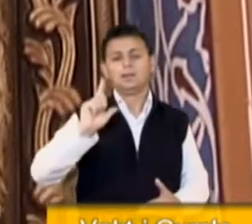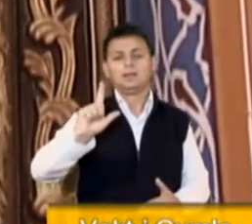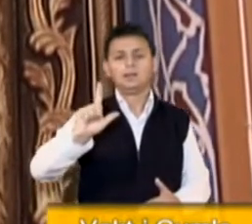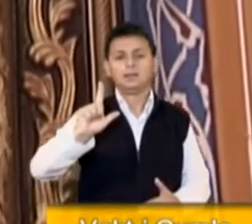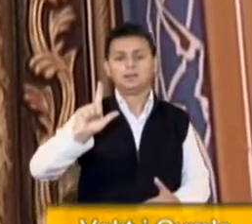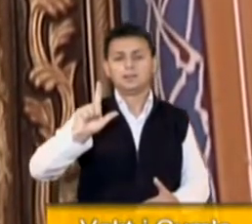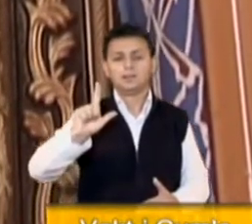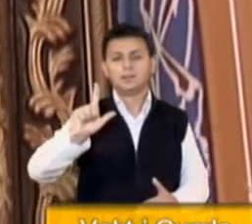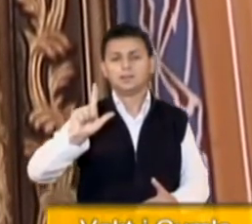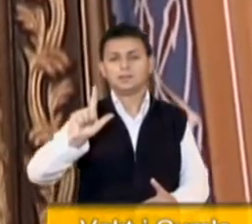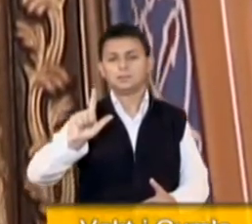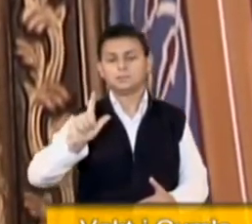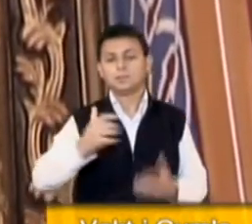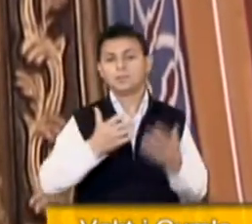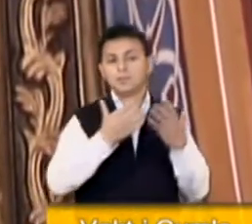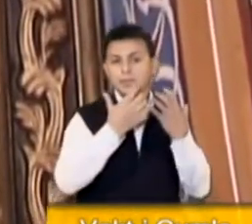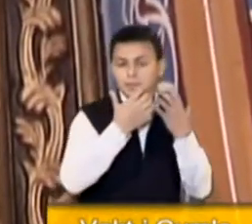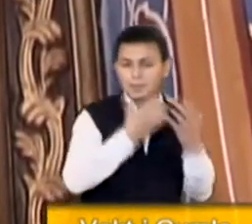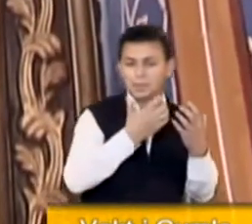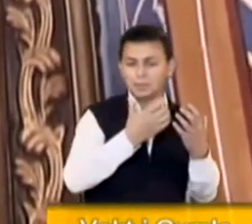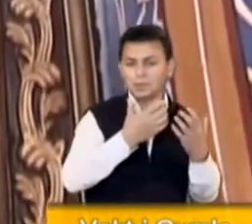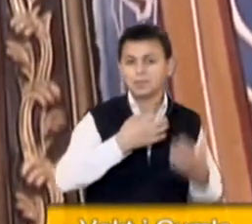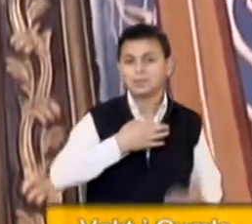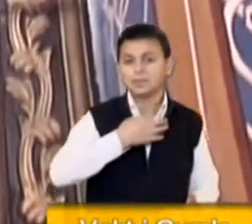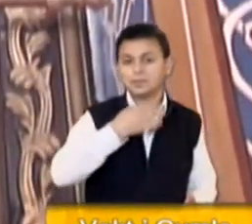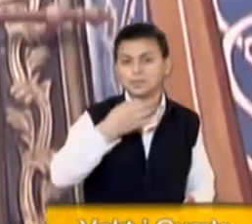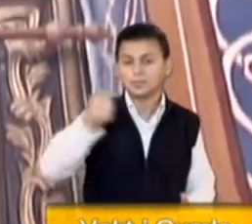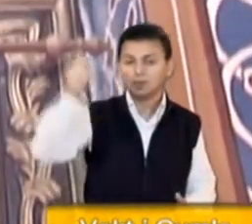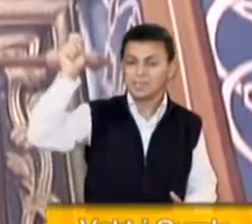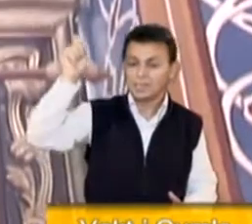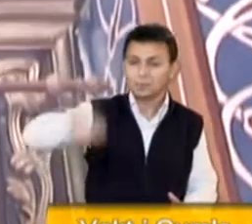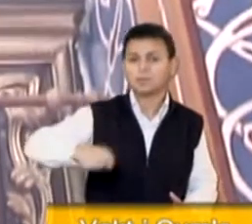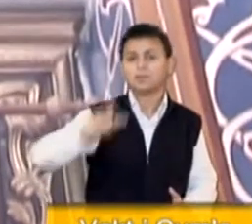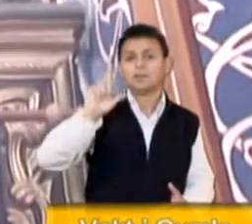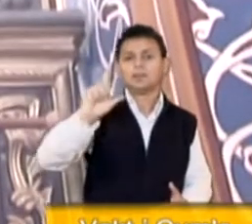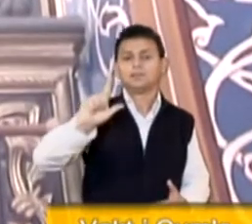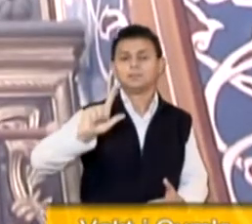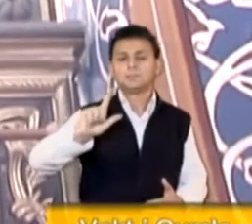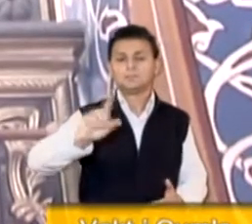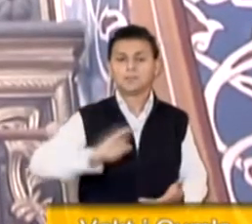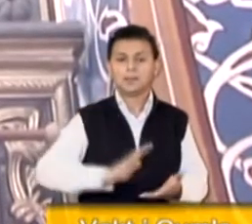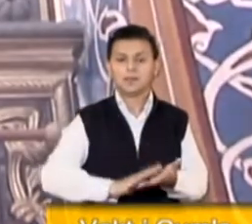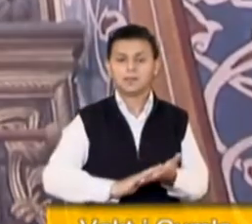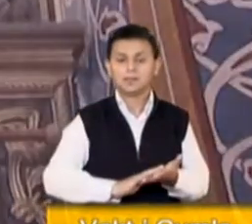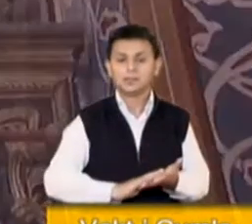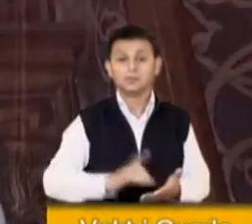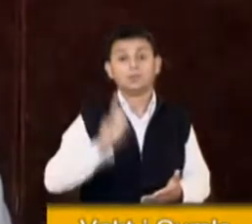yine bu halinden dolayı ibret almıyor. Arkadaşı onu ikaz sadedinde şöyle diyordu.